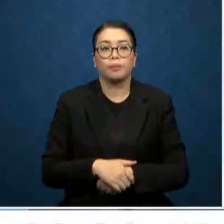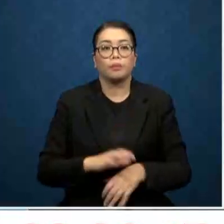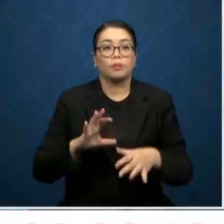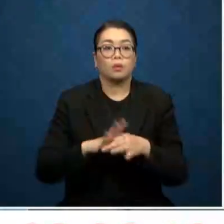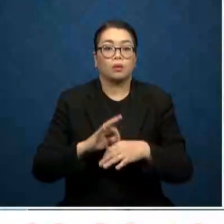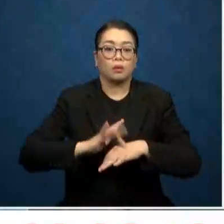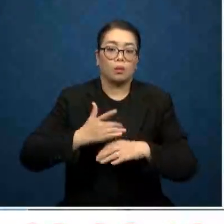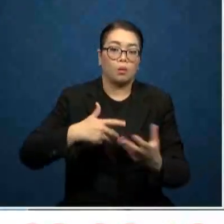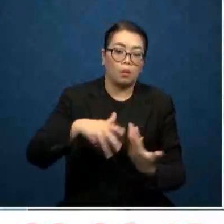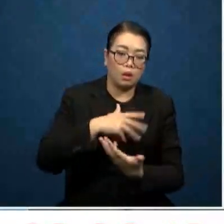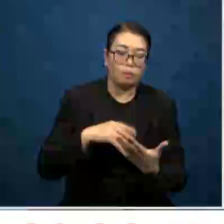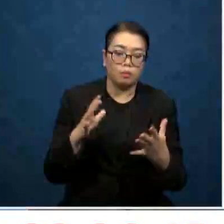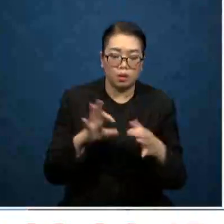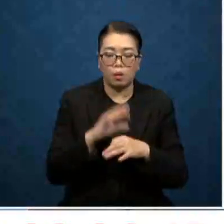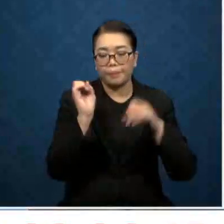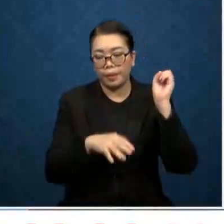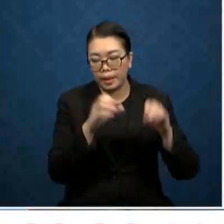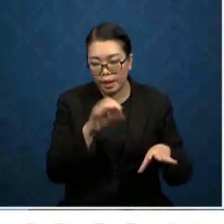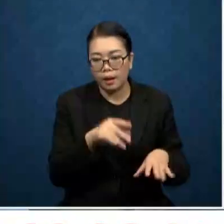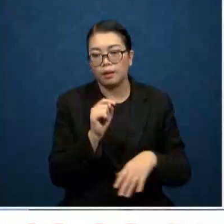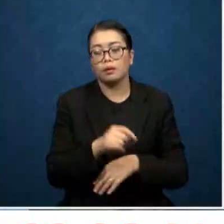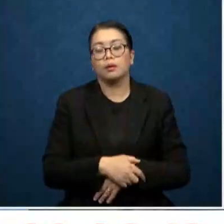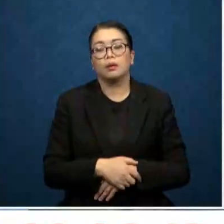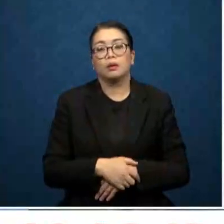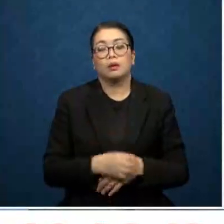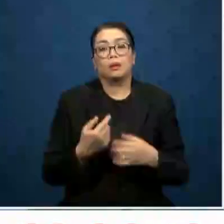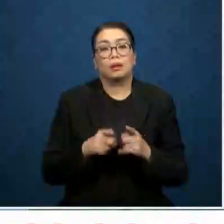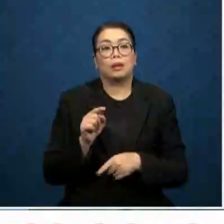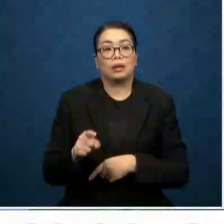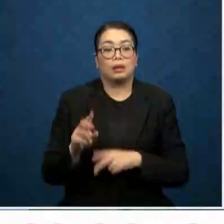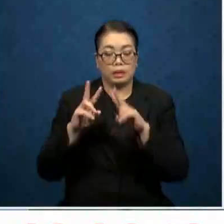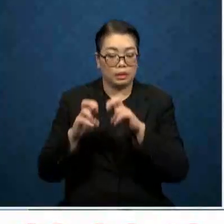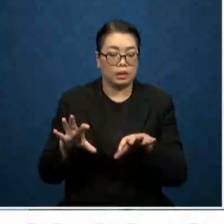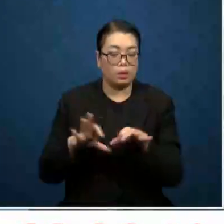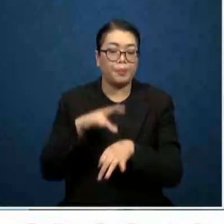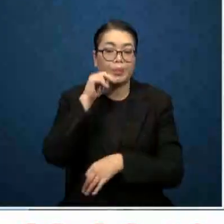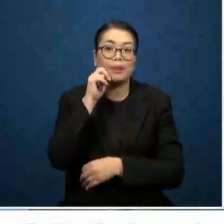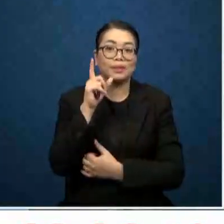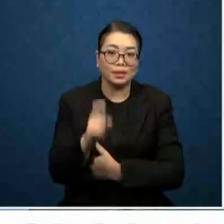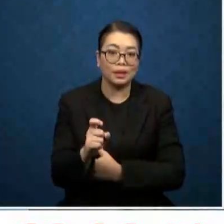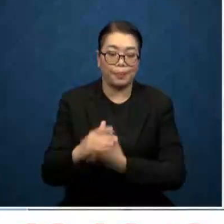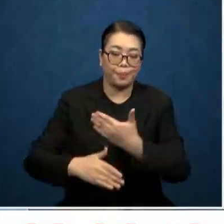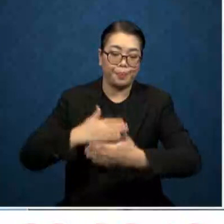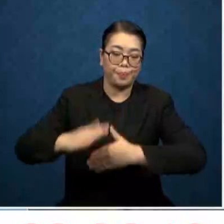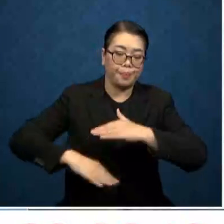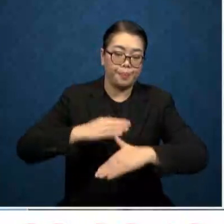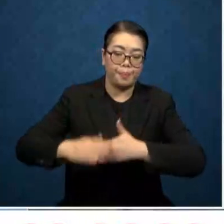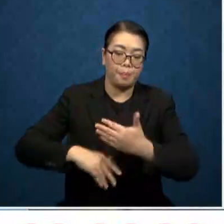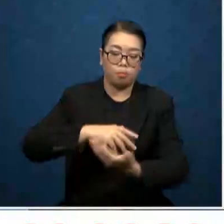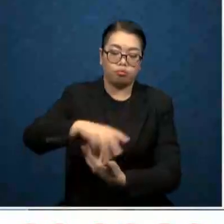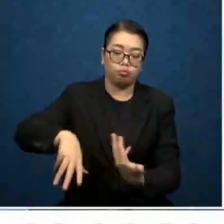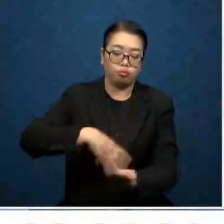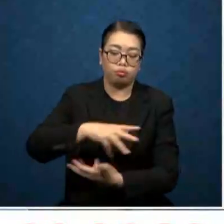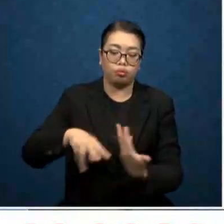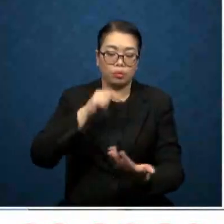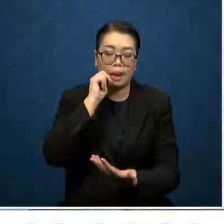โดยเฉพาะเกี่ยวข้องกับขยะแต่ที่ศึกษาเรื่องเกี่ยวกับการบำบับนั้นเสียเนี่ยมี